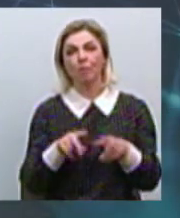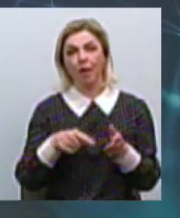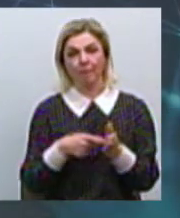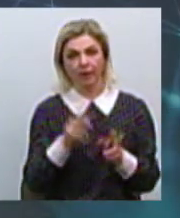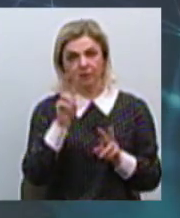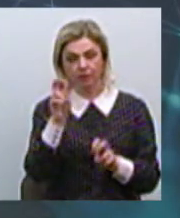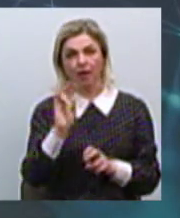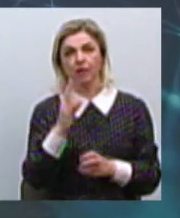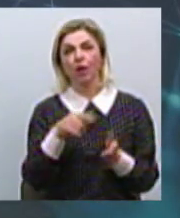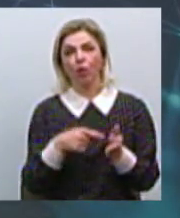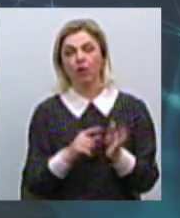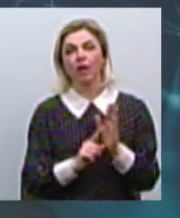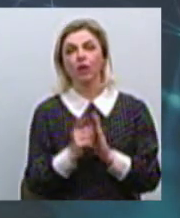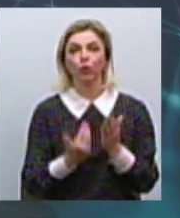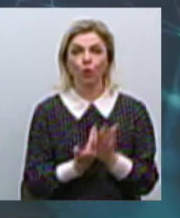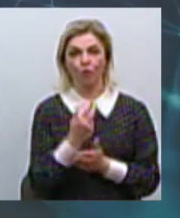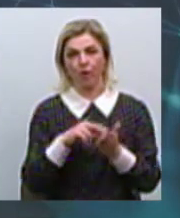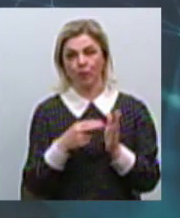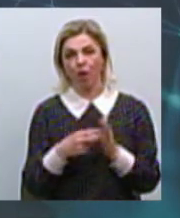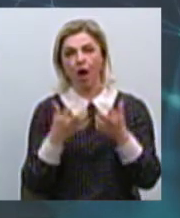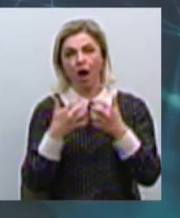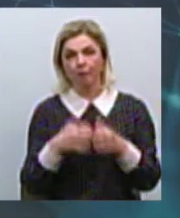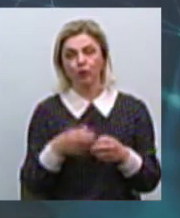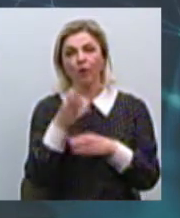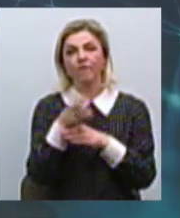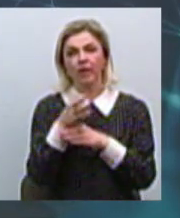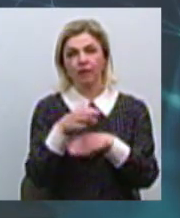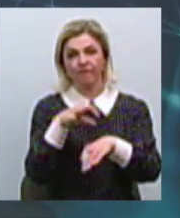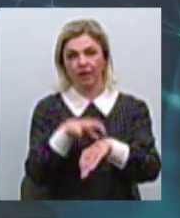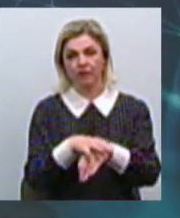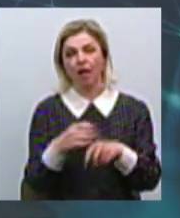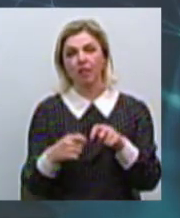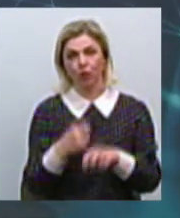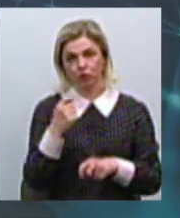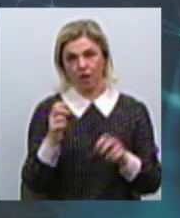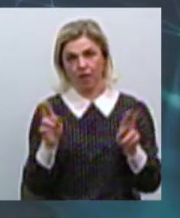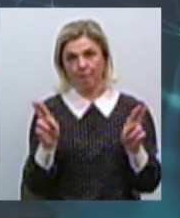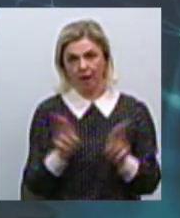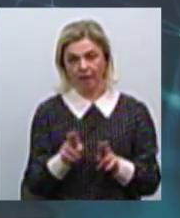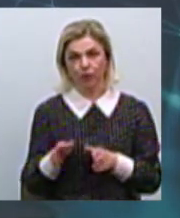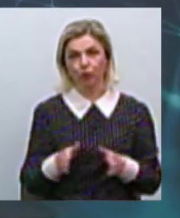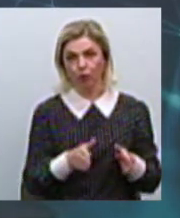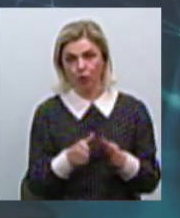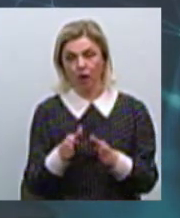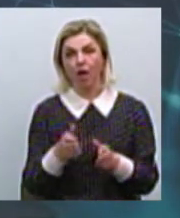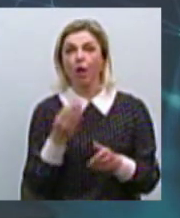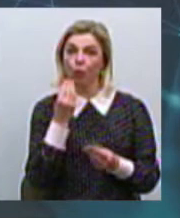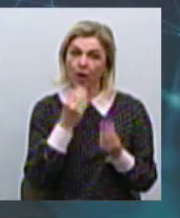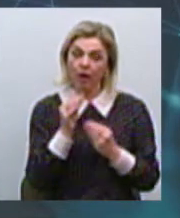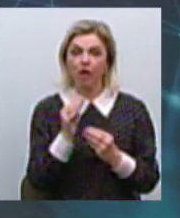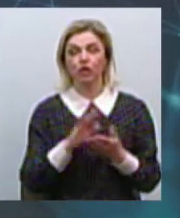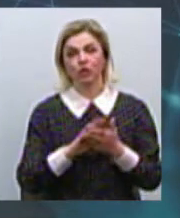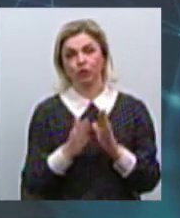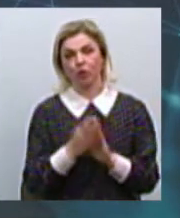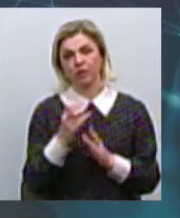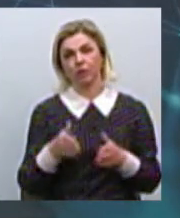запустили пілотний проєкт автоматичної відеофіксації порушень правил дорожнього руху. Чи покращить він ситуацію на дорогах міста і